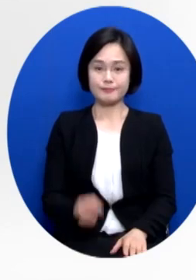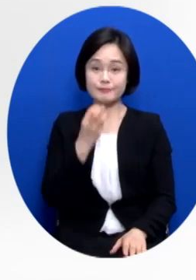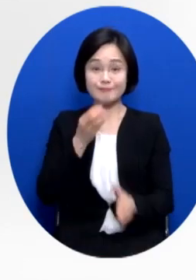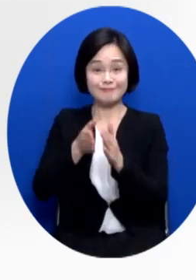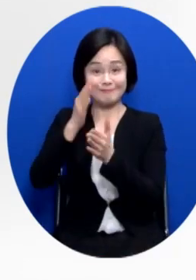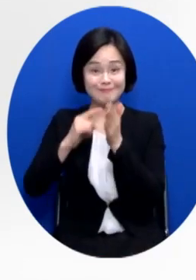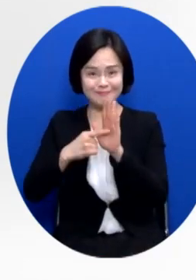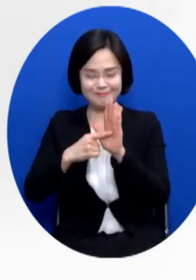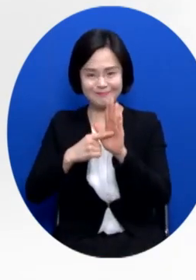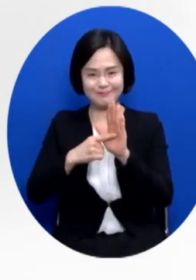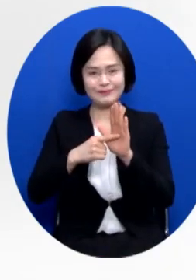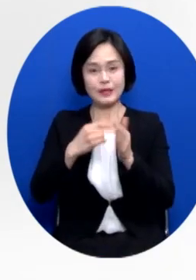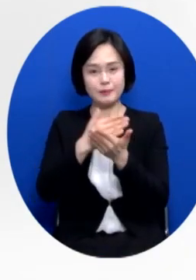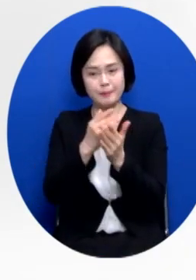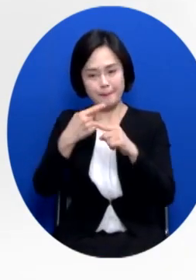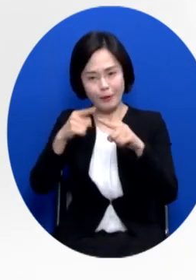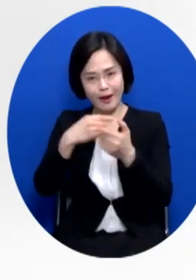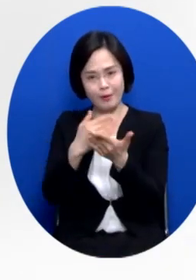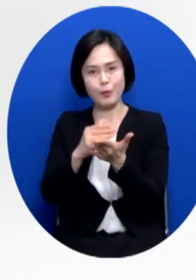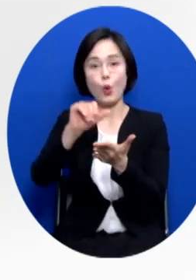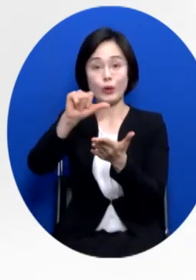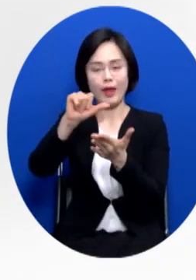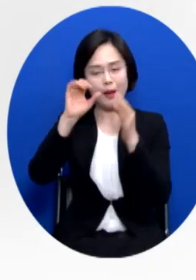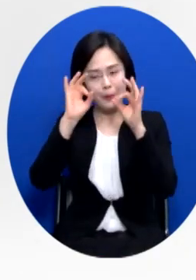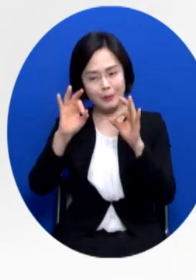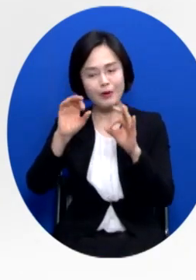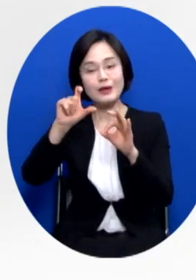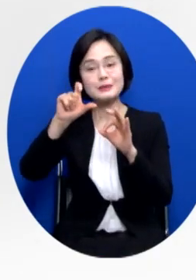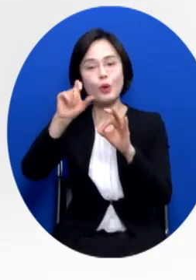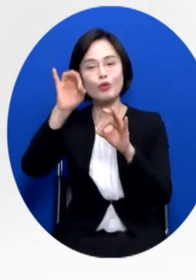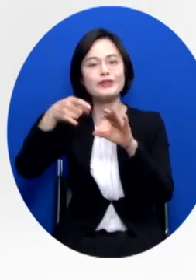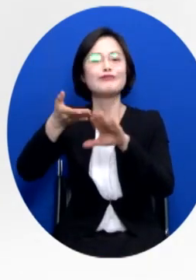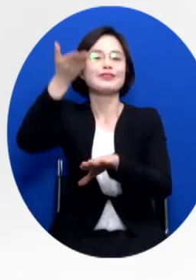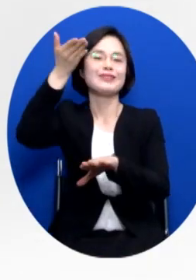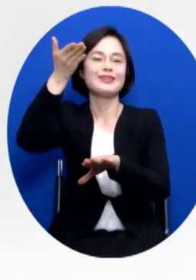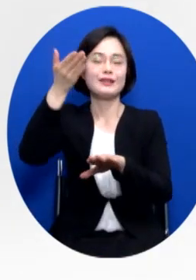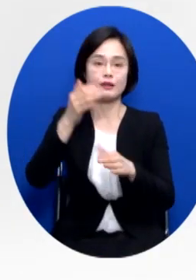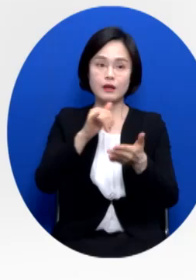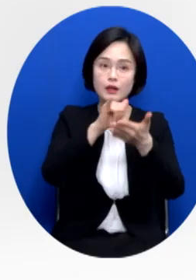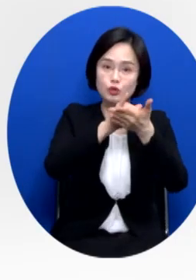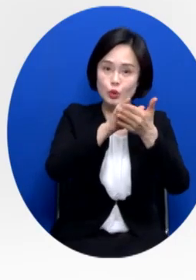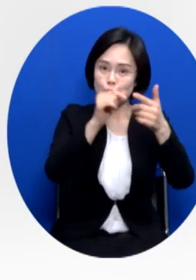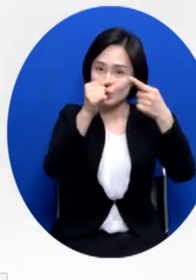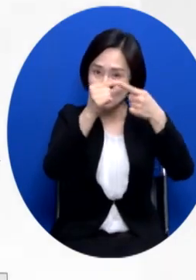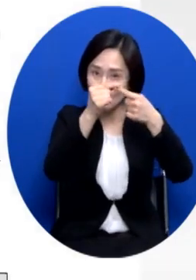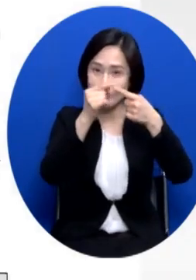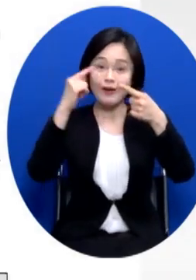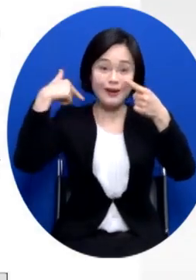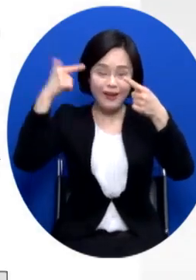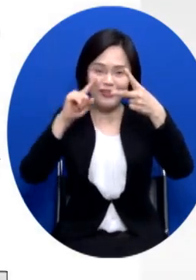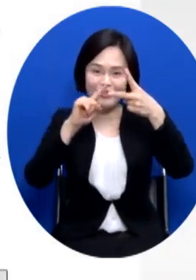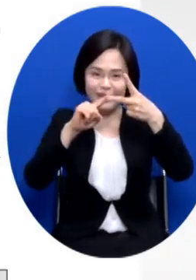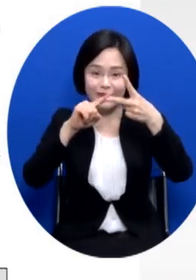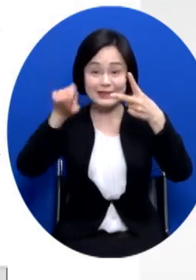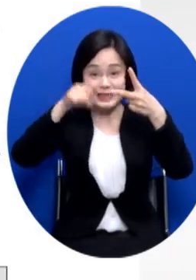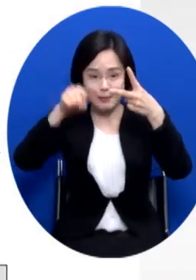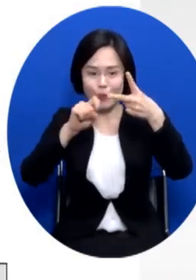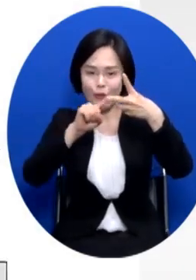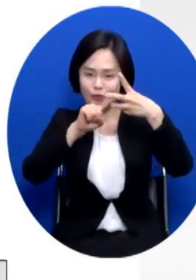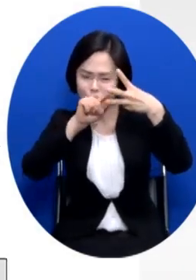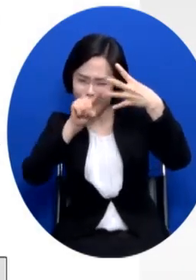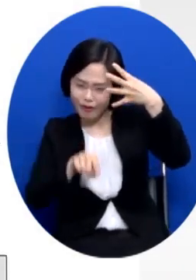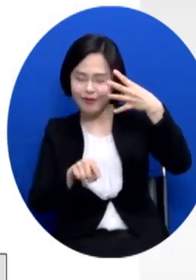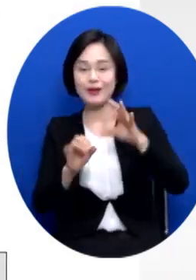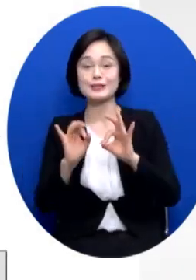서울시는 5대 평가 항목 모두 상위 15위 안으로 진입하며 뉴욕과 런던, 싱가포르에 이어 133개 도시 가운데